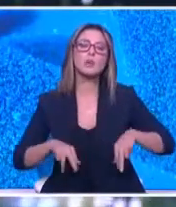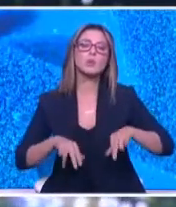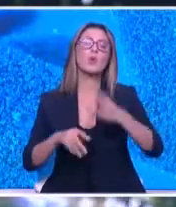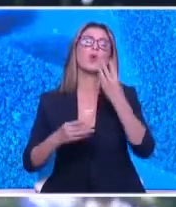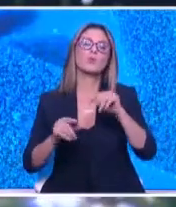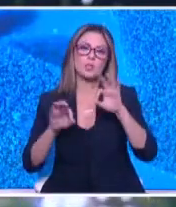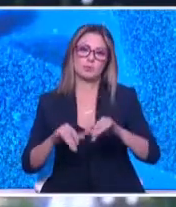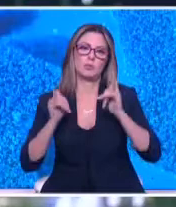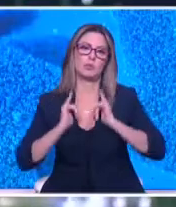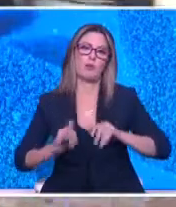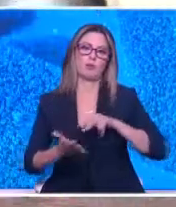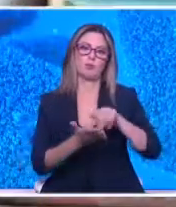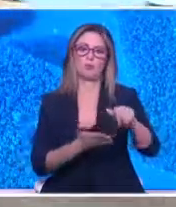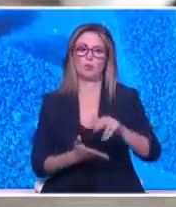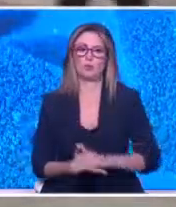yürüyebiliyor.